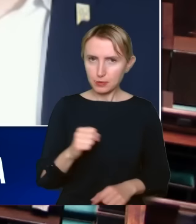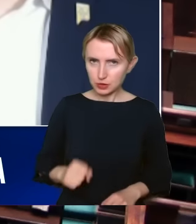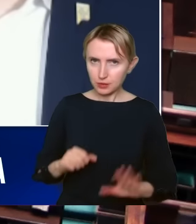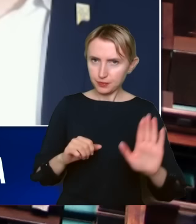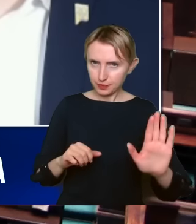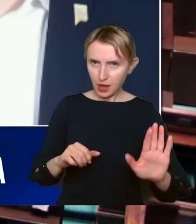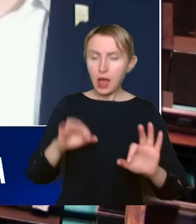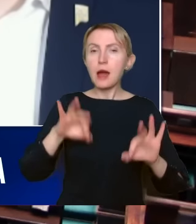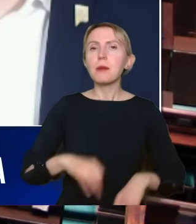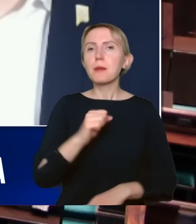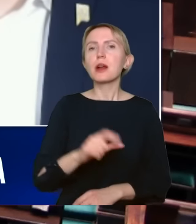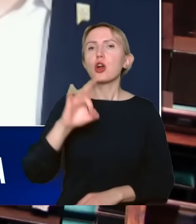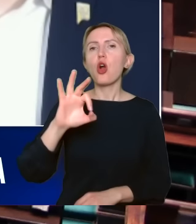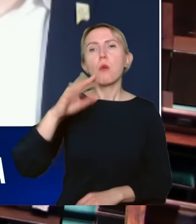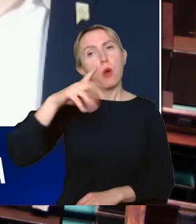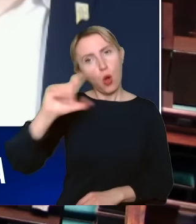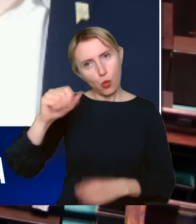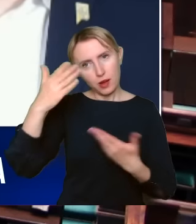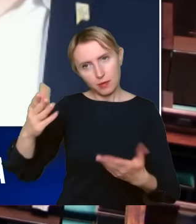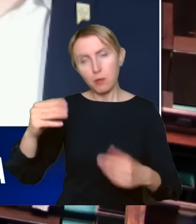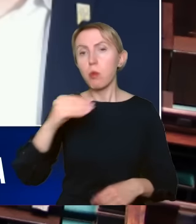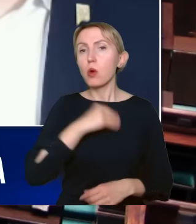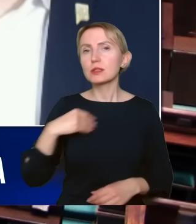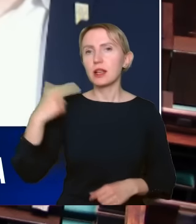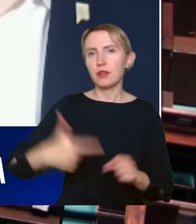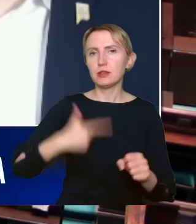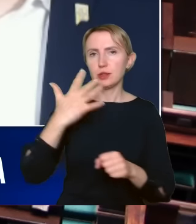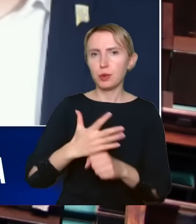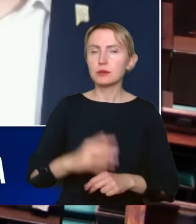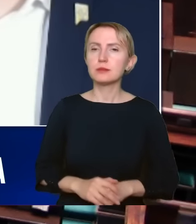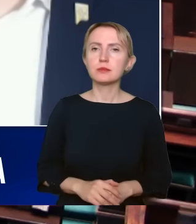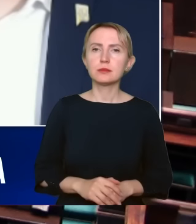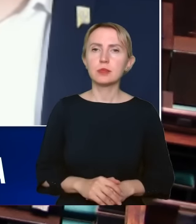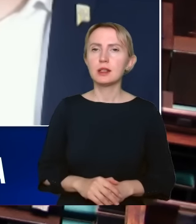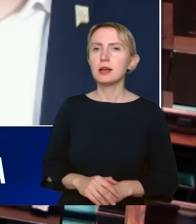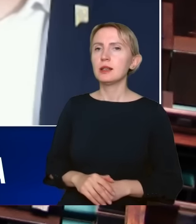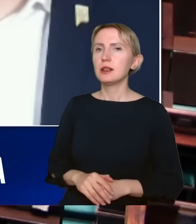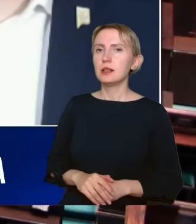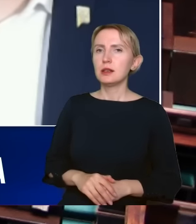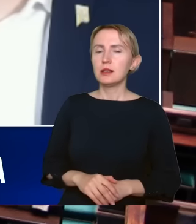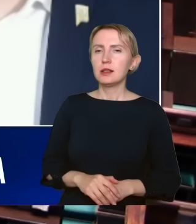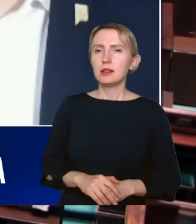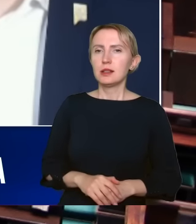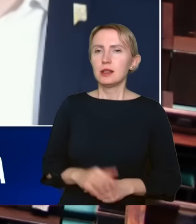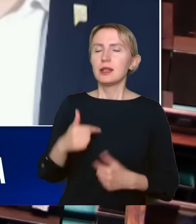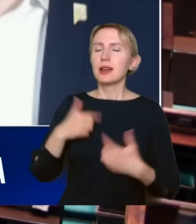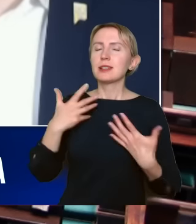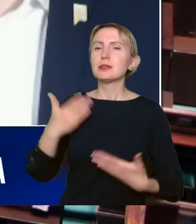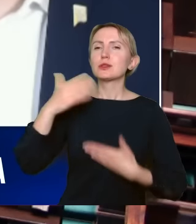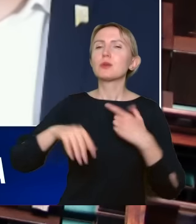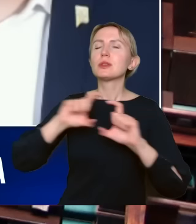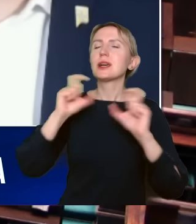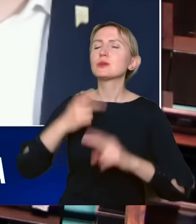pan poseł Adam Gomała jednak z Polski 2005, to o to chodziło? Więc jeszcze raz dokończę, bo cały czas ktoś mi